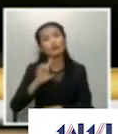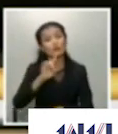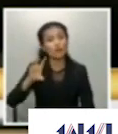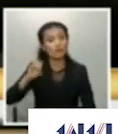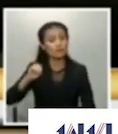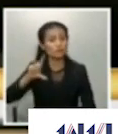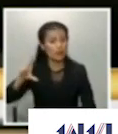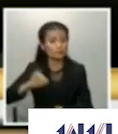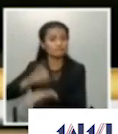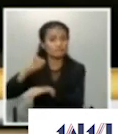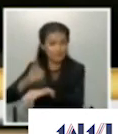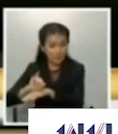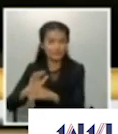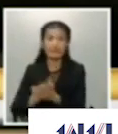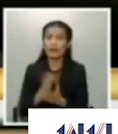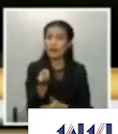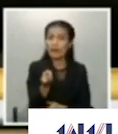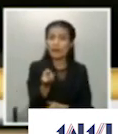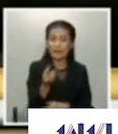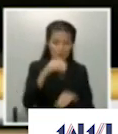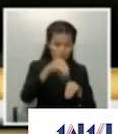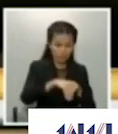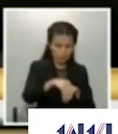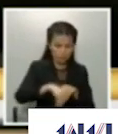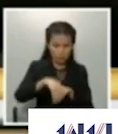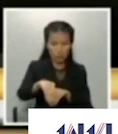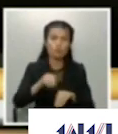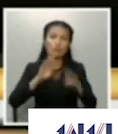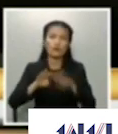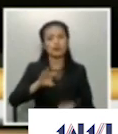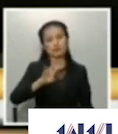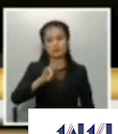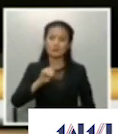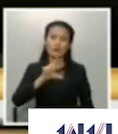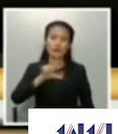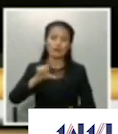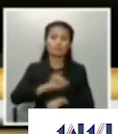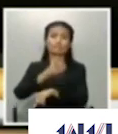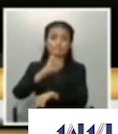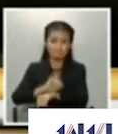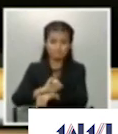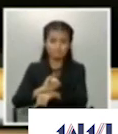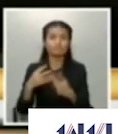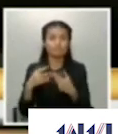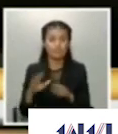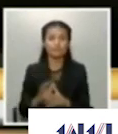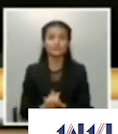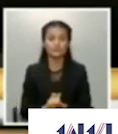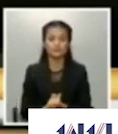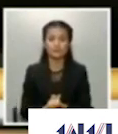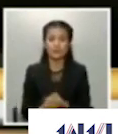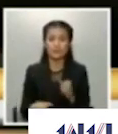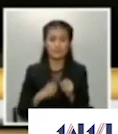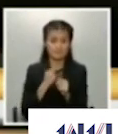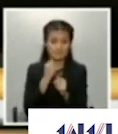ไร่ปลูกข้าวประมาณ70ล้านไร่แต่ไหนก็ตามครับปี